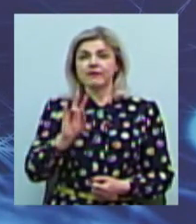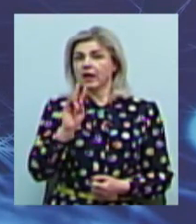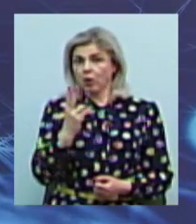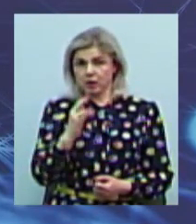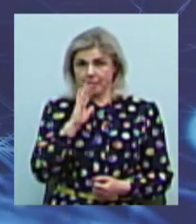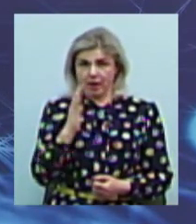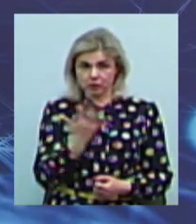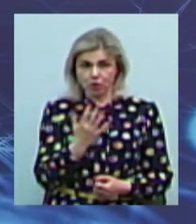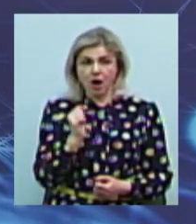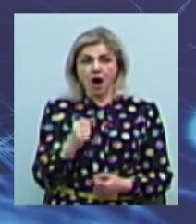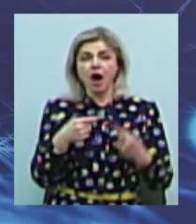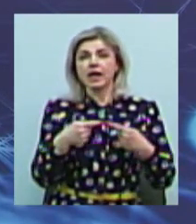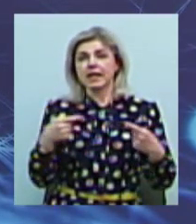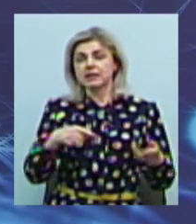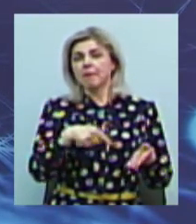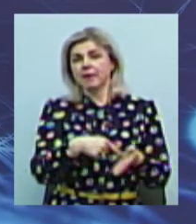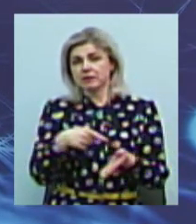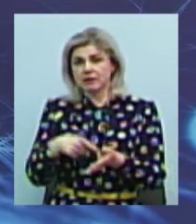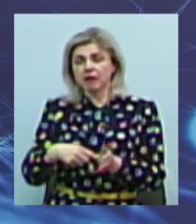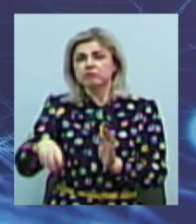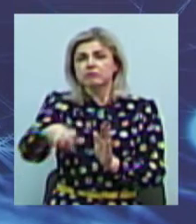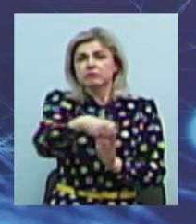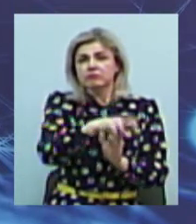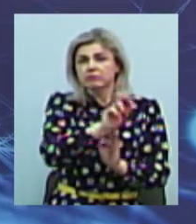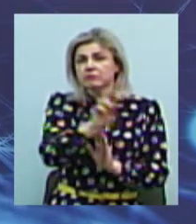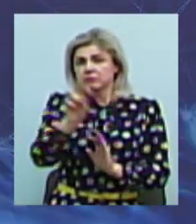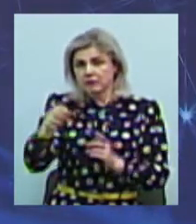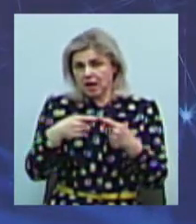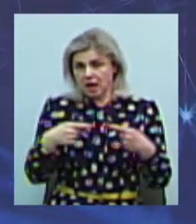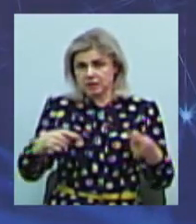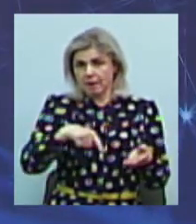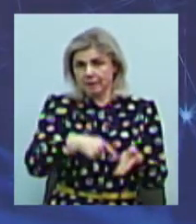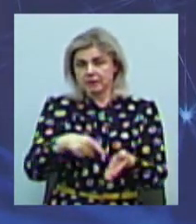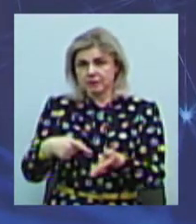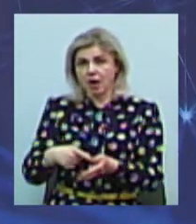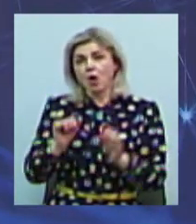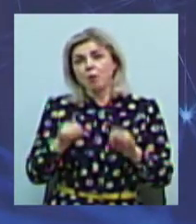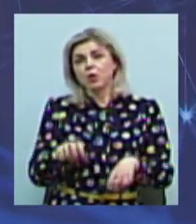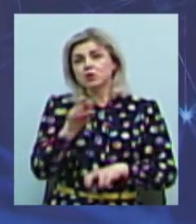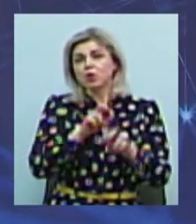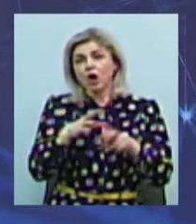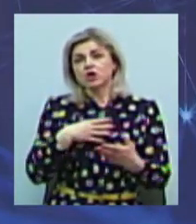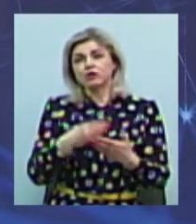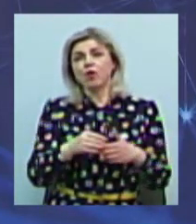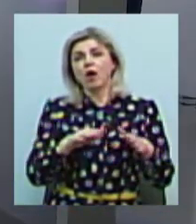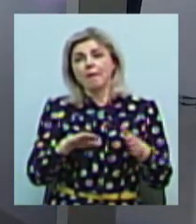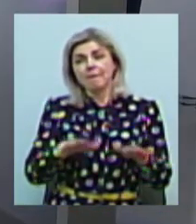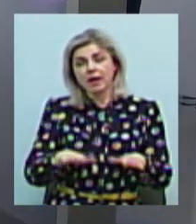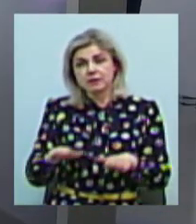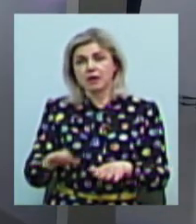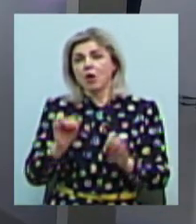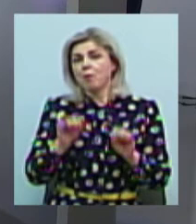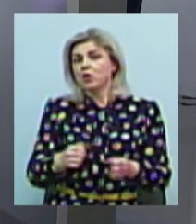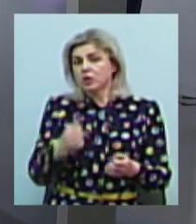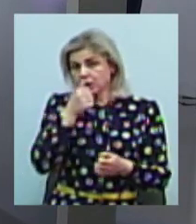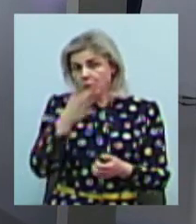а вона по різним містам. Штовхається по різним місцям. Ну, може, шукає своє місце, може, не зовсім може знайти достойну